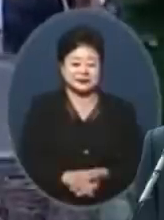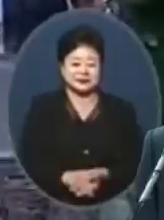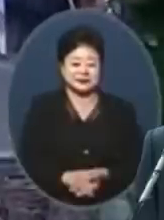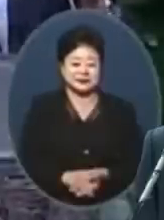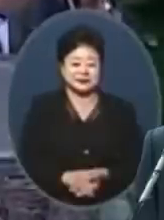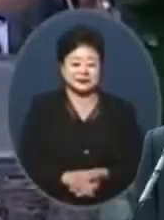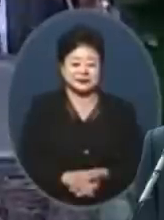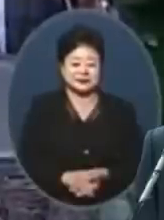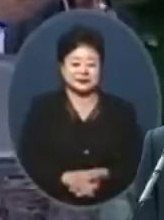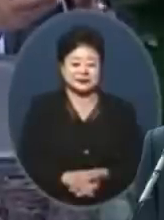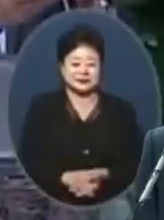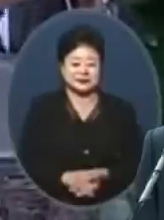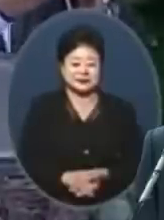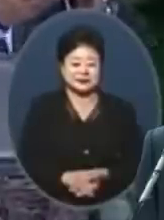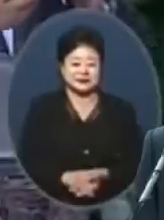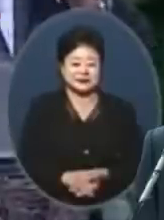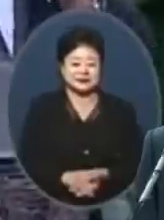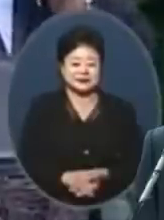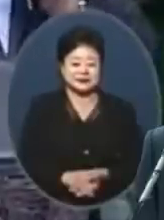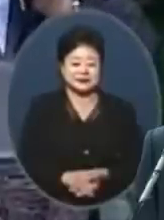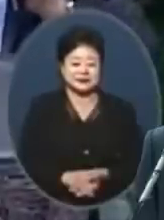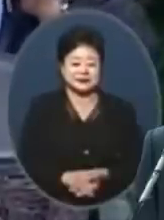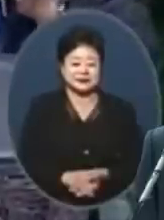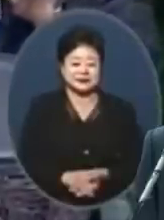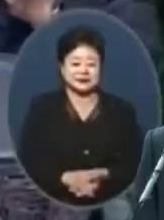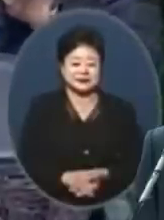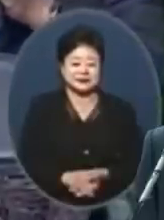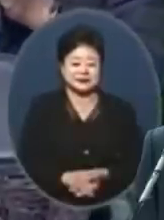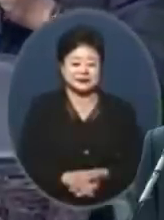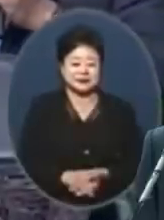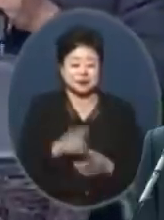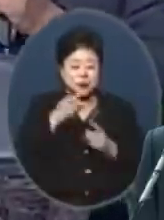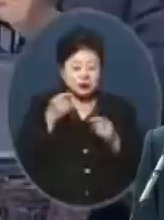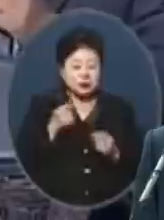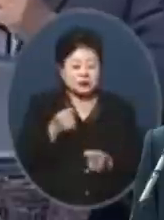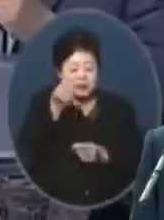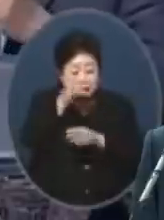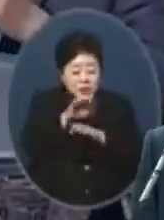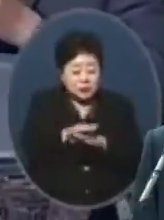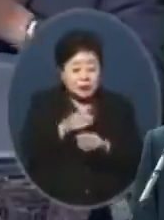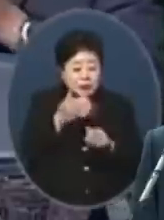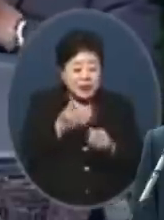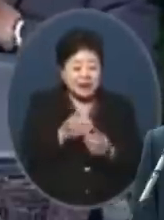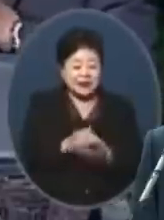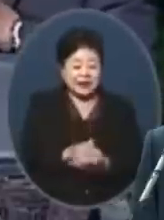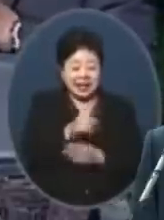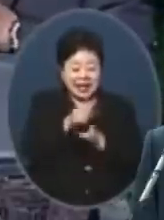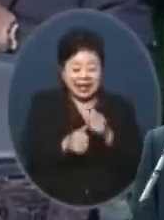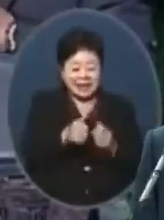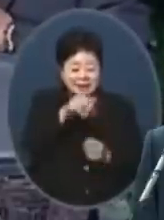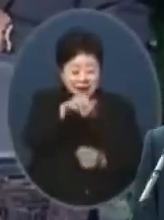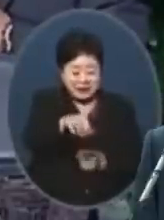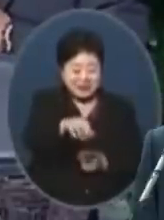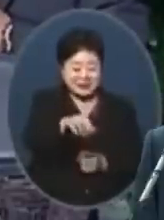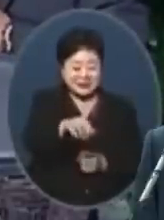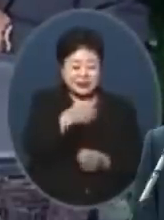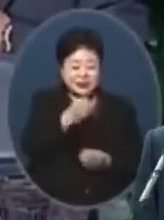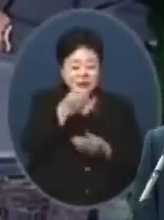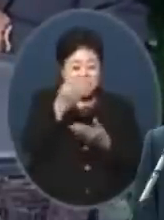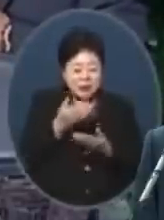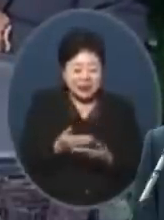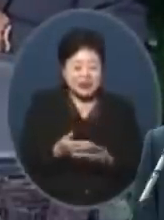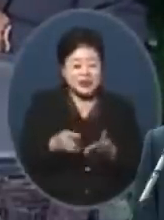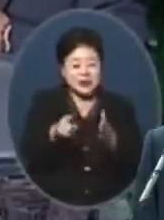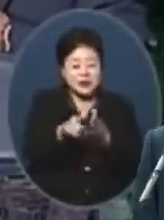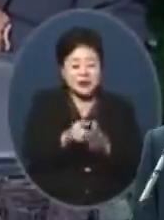will become creative force inside of them. 저는 성도들에게 하나님 앞에서